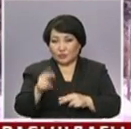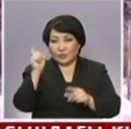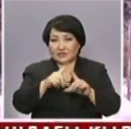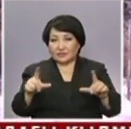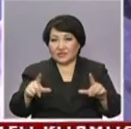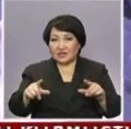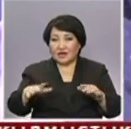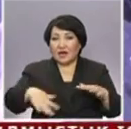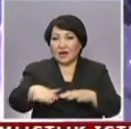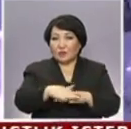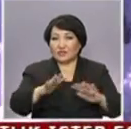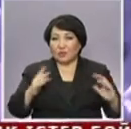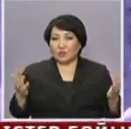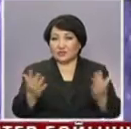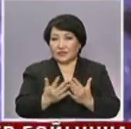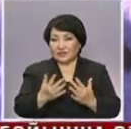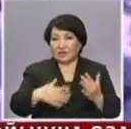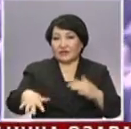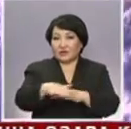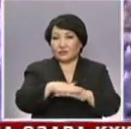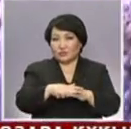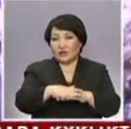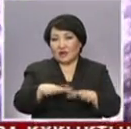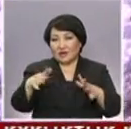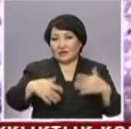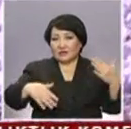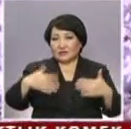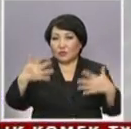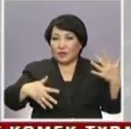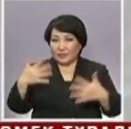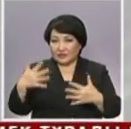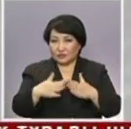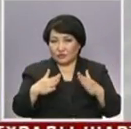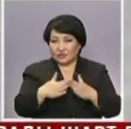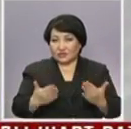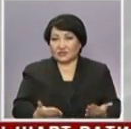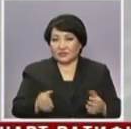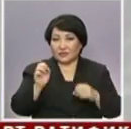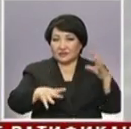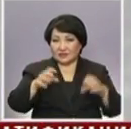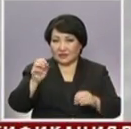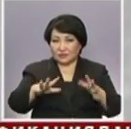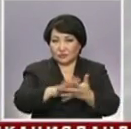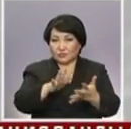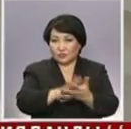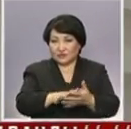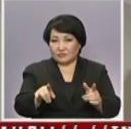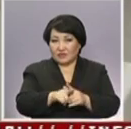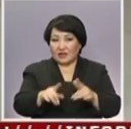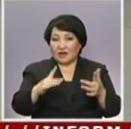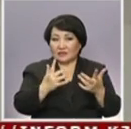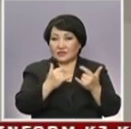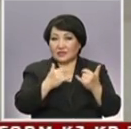қоршалмаған, айналадағы көп қабатты үйлердің тұрғындары емін-еркін қоқыстарын тастап кетеді екен. Электр сымдары да сыртқа шығып, қауіпсіздік